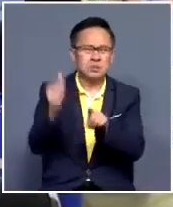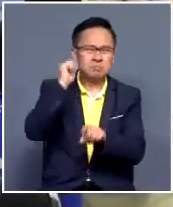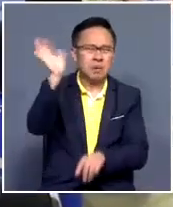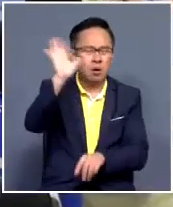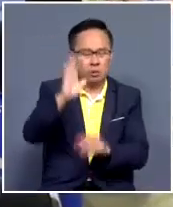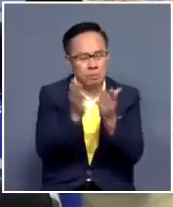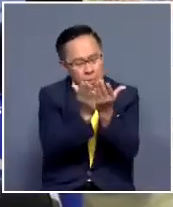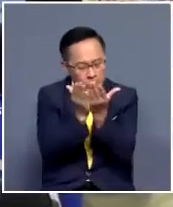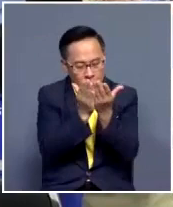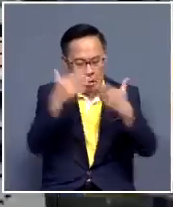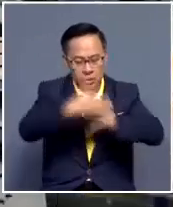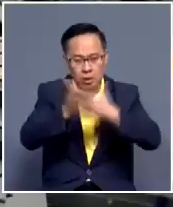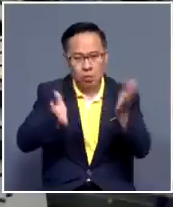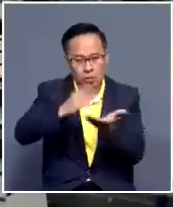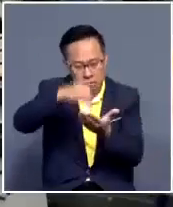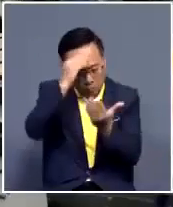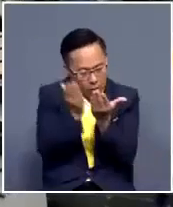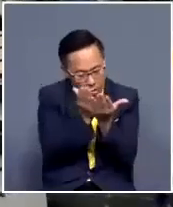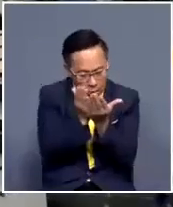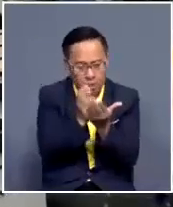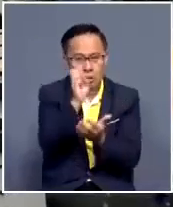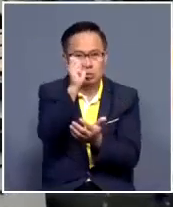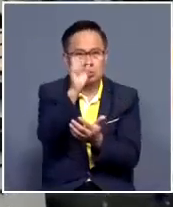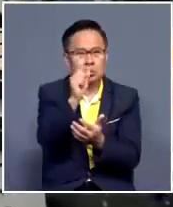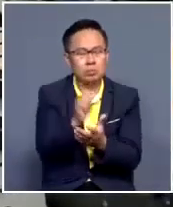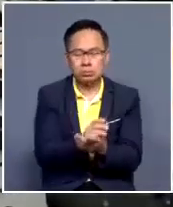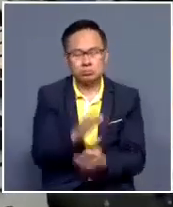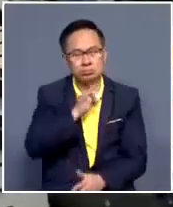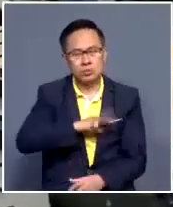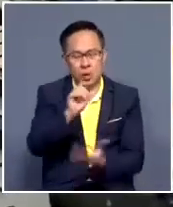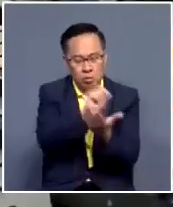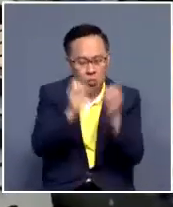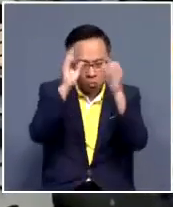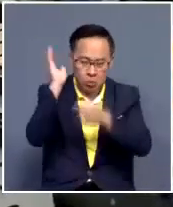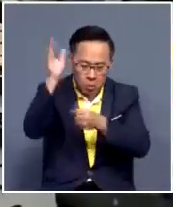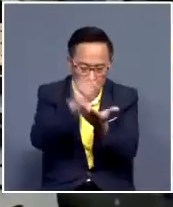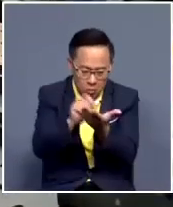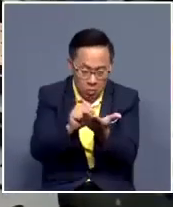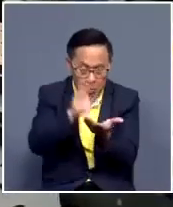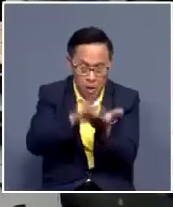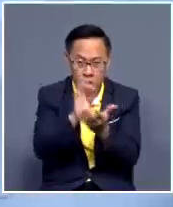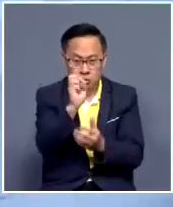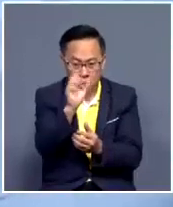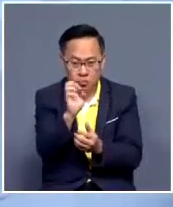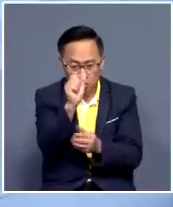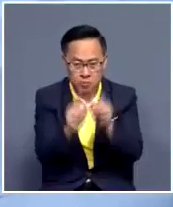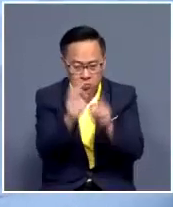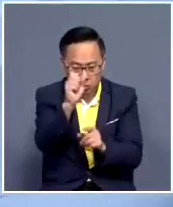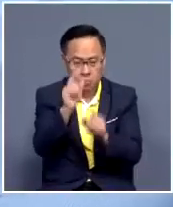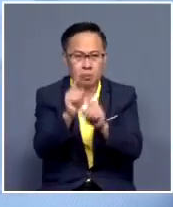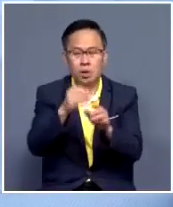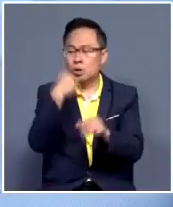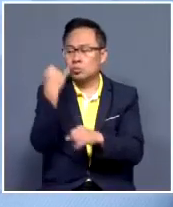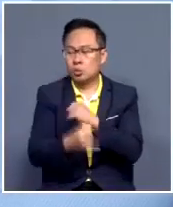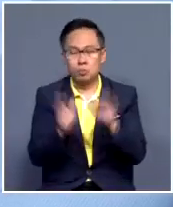คือในปกติแล้วหลักสูตรในห้องเรียนเนี่ยจะเป็นลักษณะของการเรียนจดเลคเชอร์ทำสอบให้วัดตามผลธรรมดาแล้วก็จ